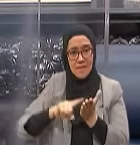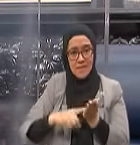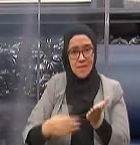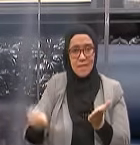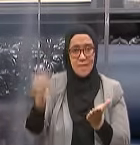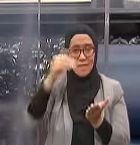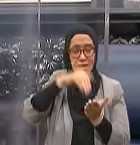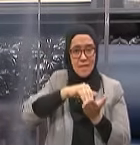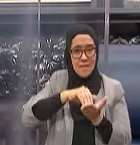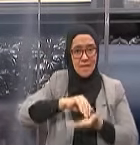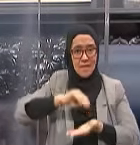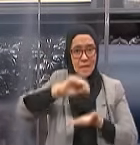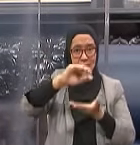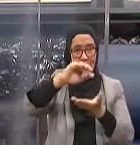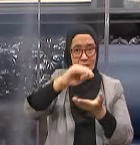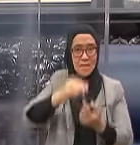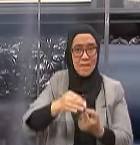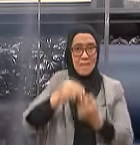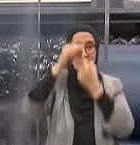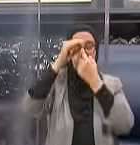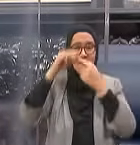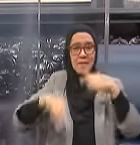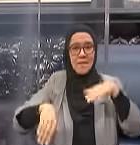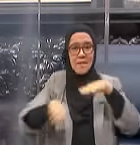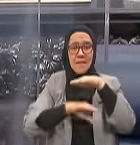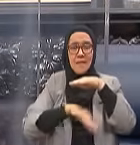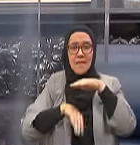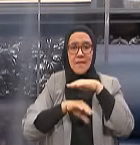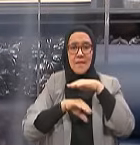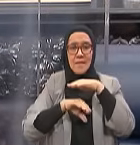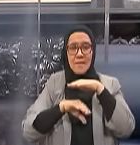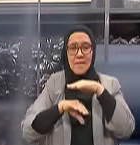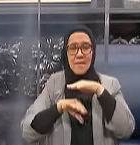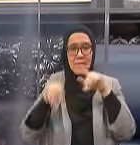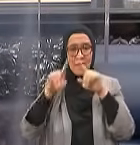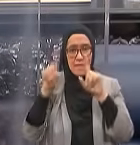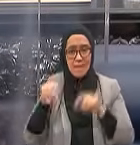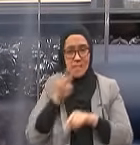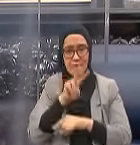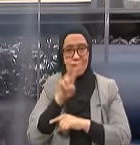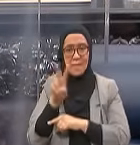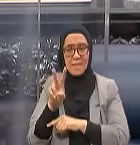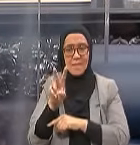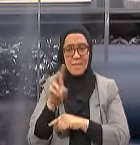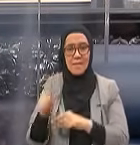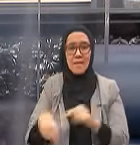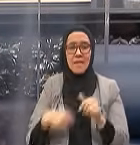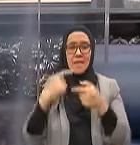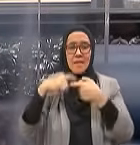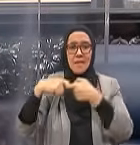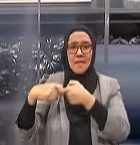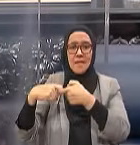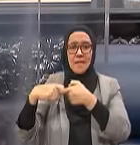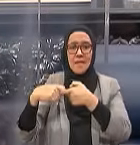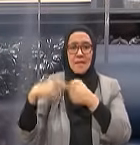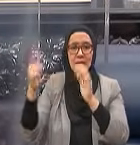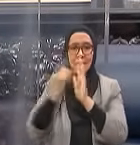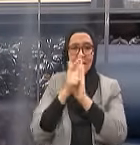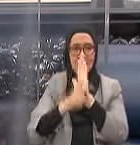khas dibawa pak rasul-rasul dua pelembagaan persekutuan dan jadwal sebelum